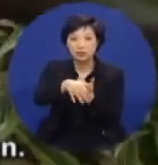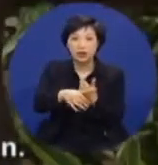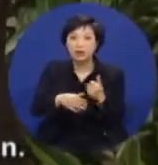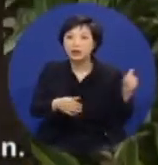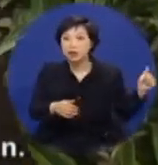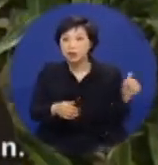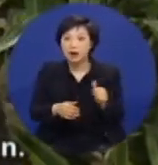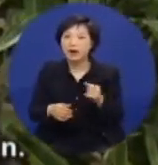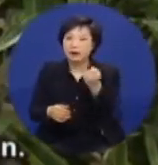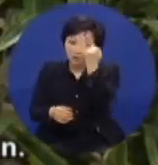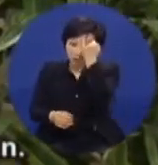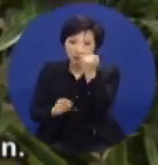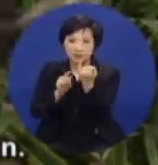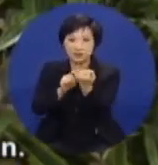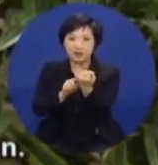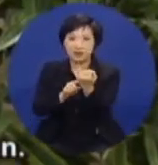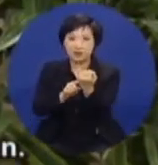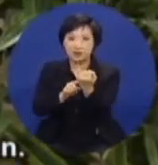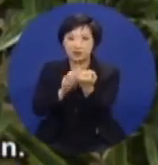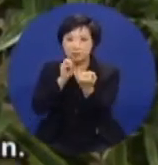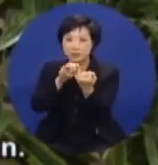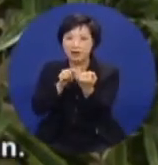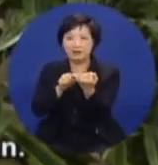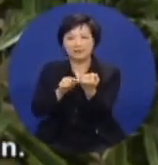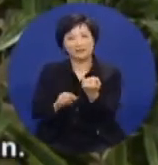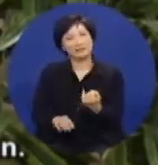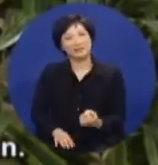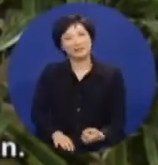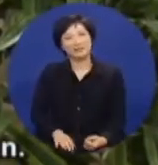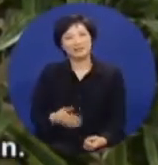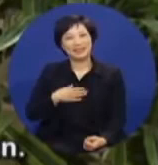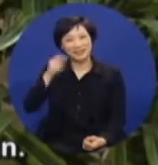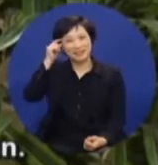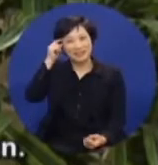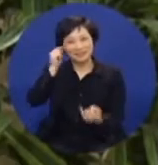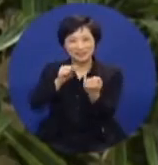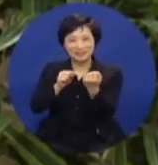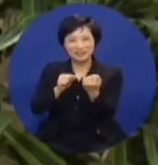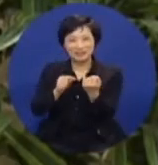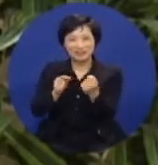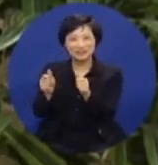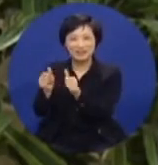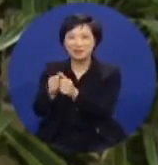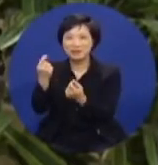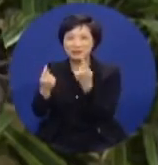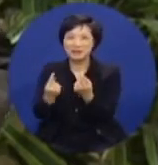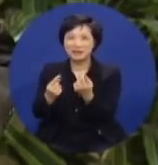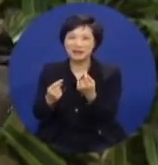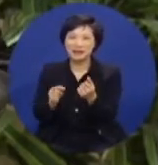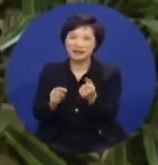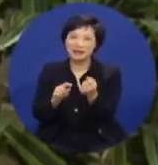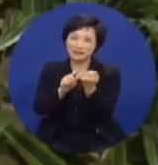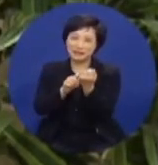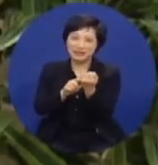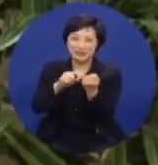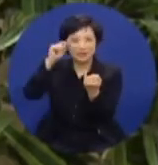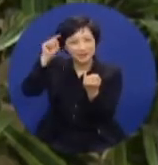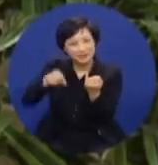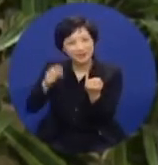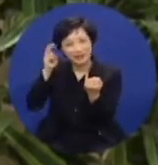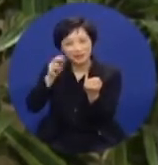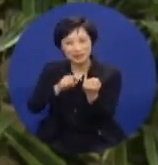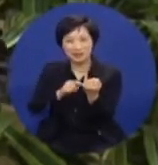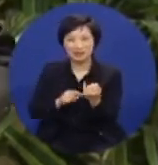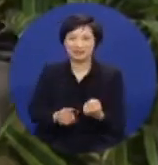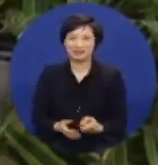여자 하와에게 여자가 조금 머리도 께 보이나 봐 남자보다는 까마귀가